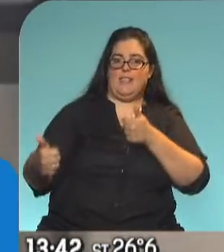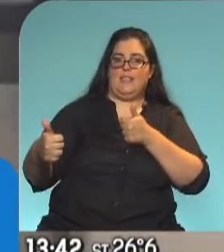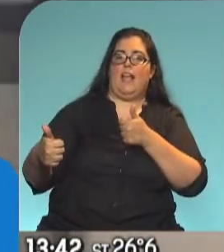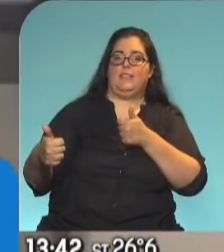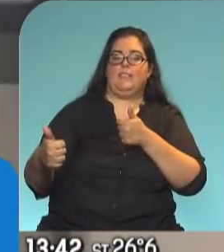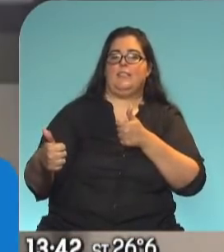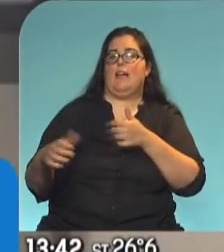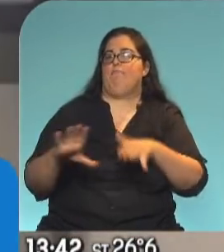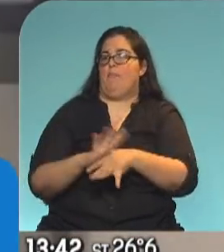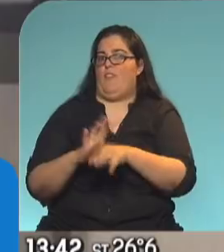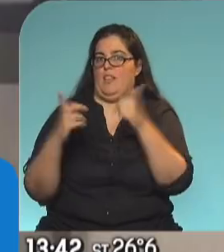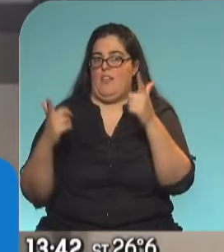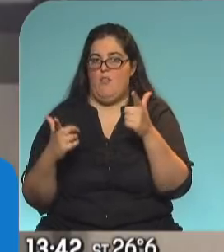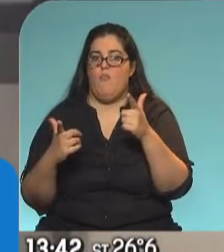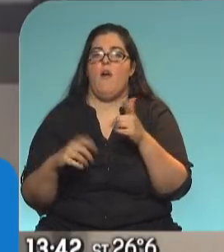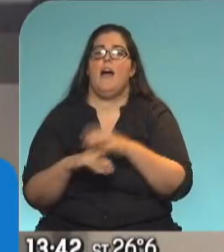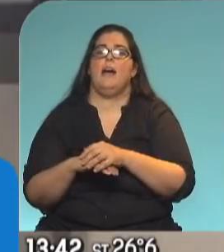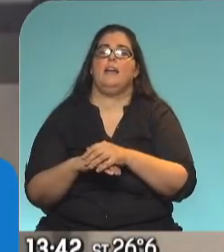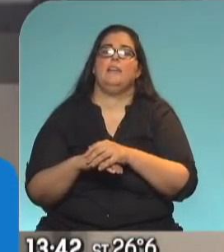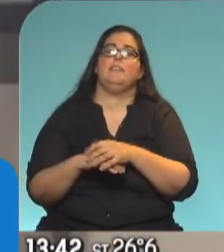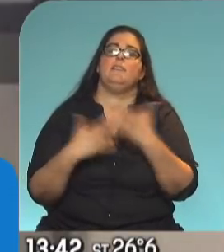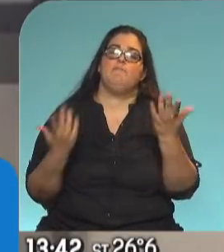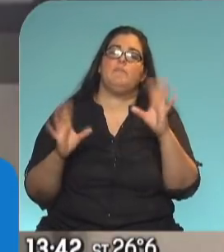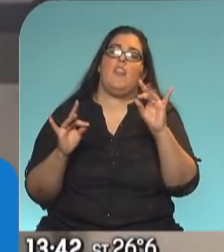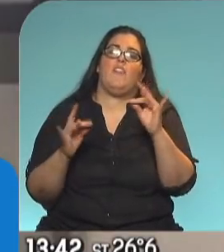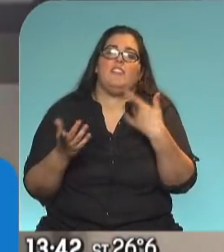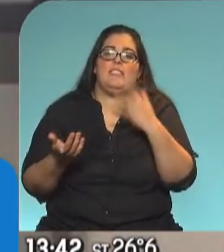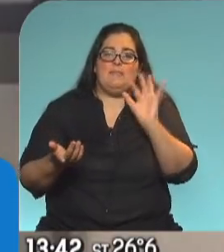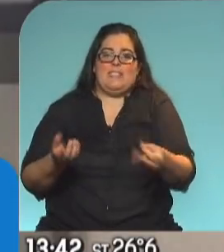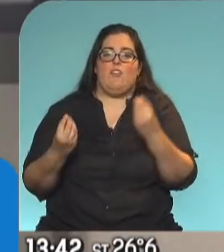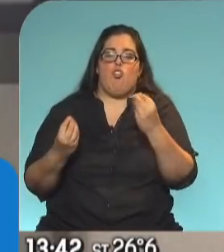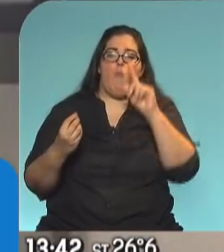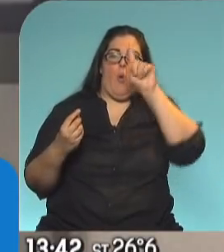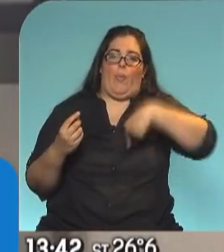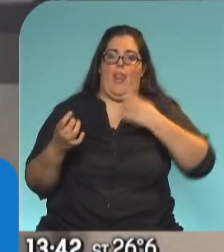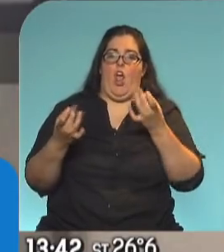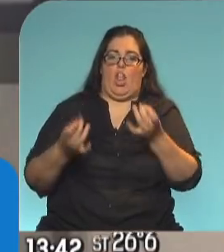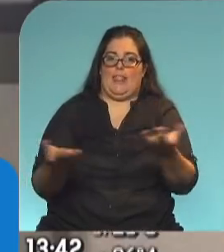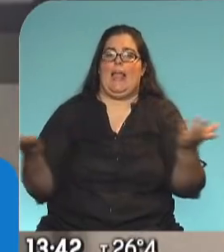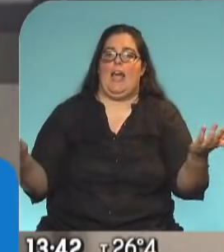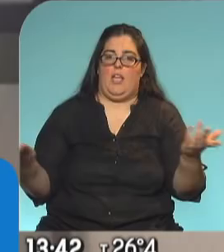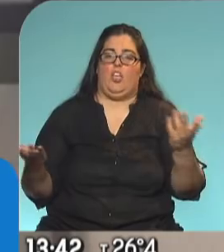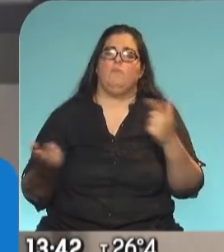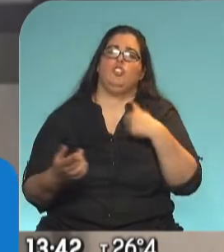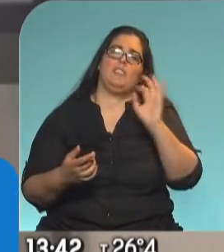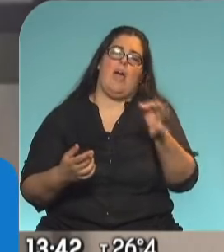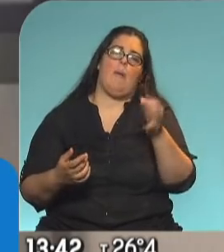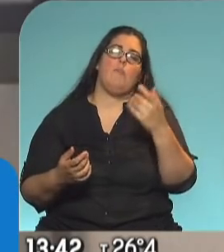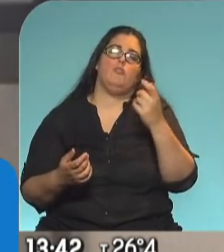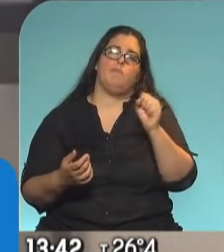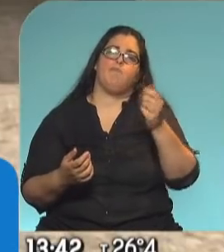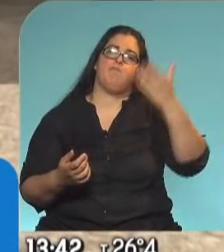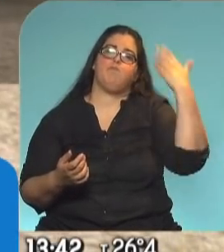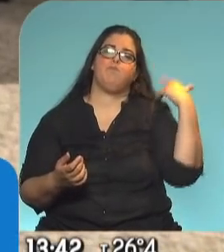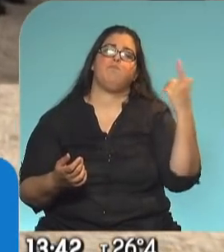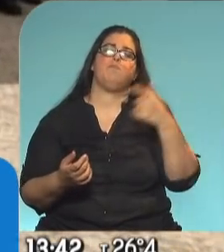Et donc, il est assez probable que de temps en temps, le respect des mesures barrières n'a pas été aussi parfait que possible. Et donc, c'est